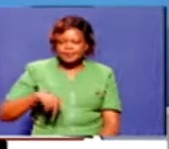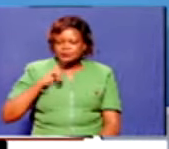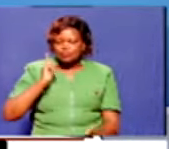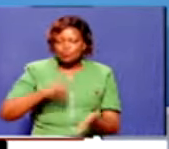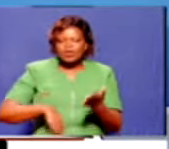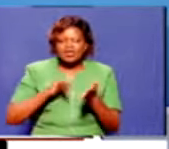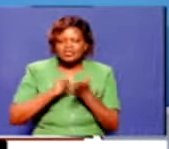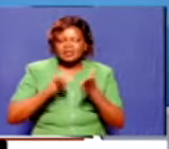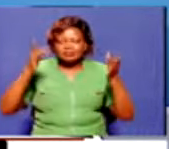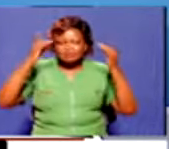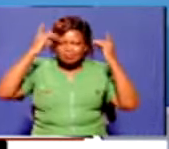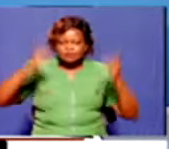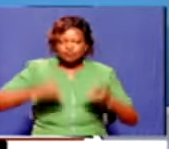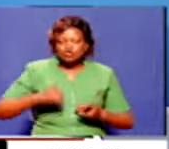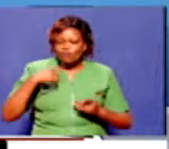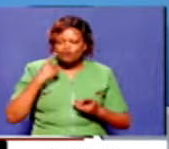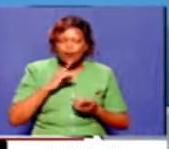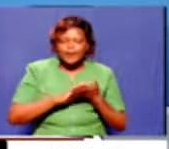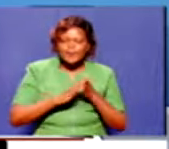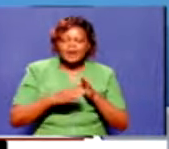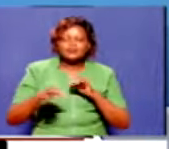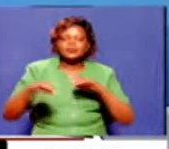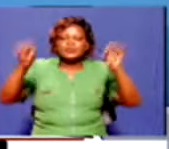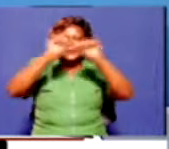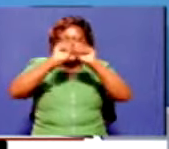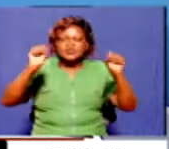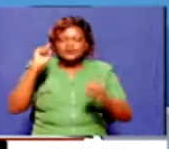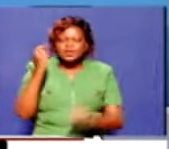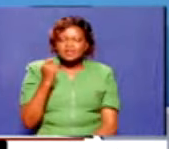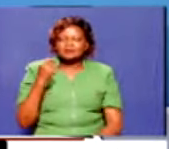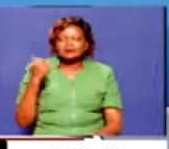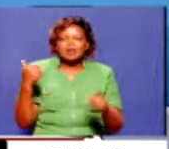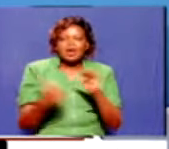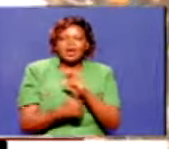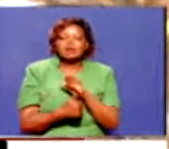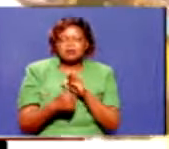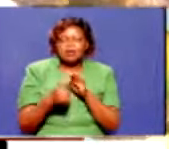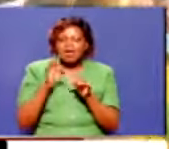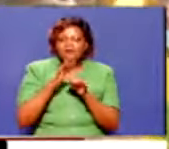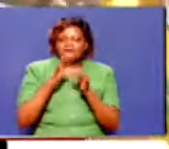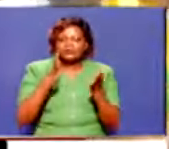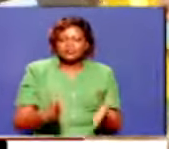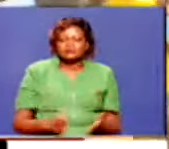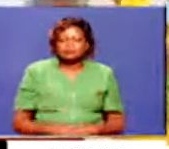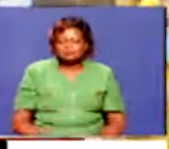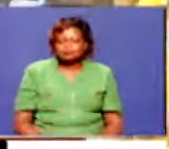uamuzi wa nani atakayekuwa rais wa nchi hii uko mikononi mwa wapiga kura.